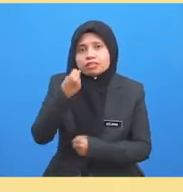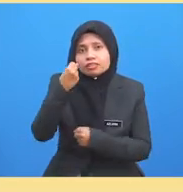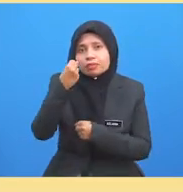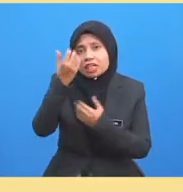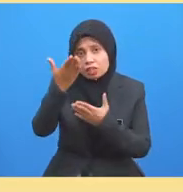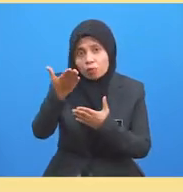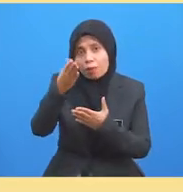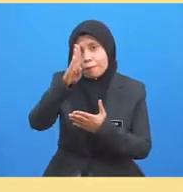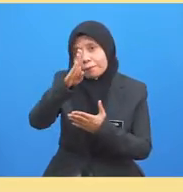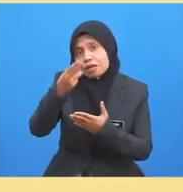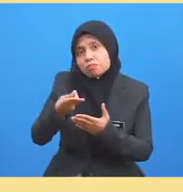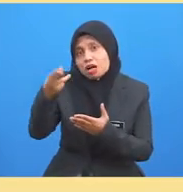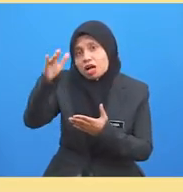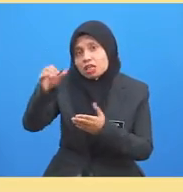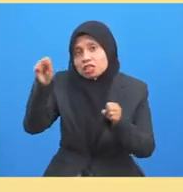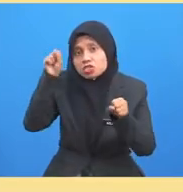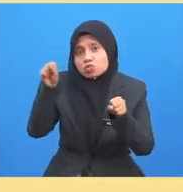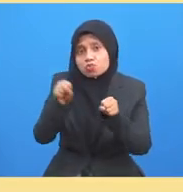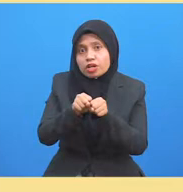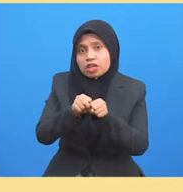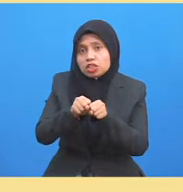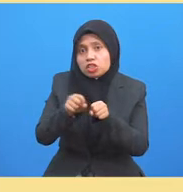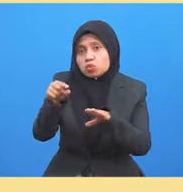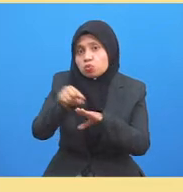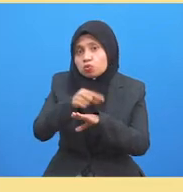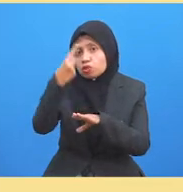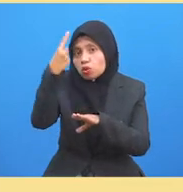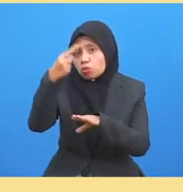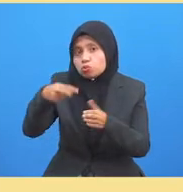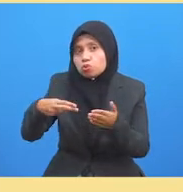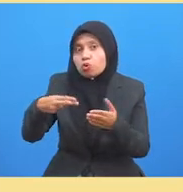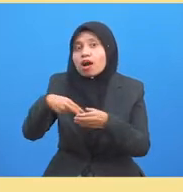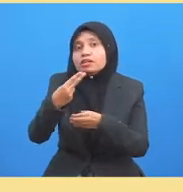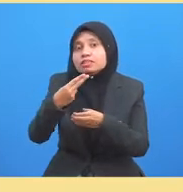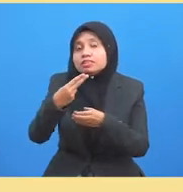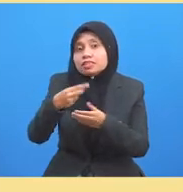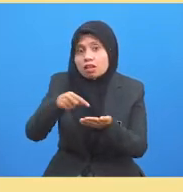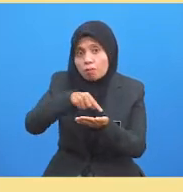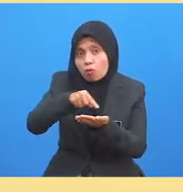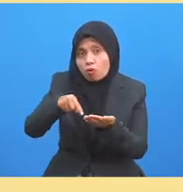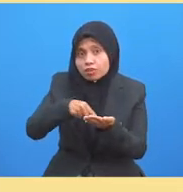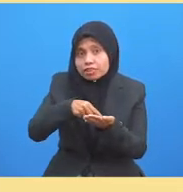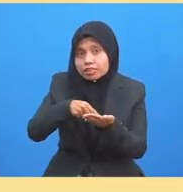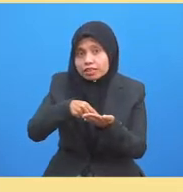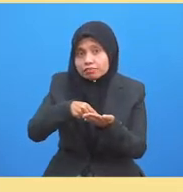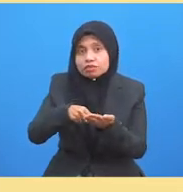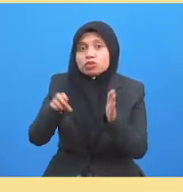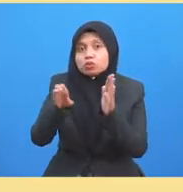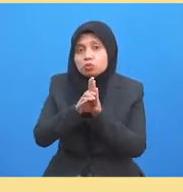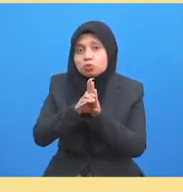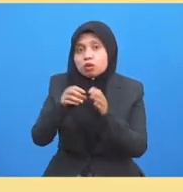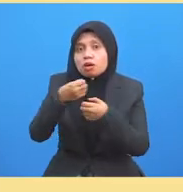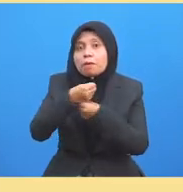Nyatakan empat bahan yang sesuai digunakan untuk menghasilkan model olokan berbentuk